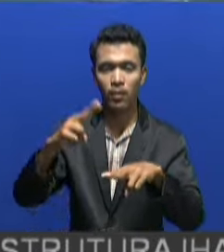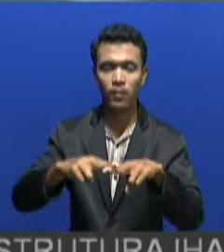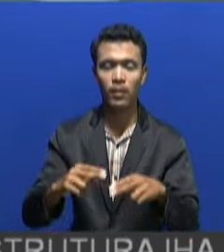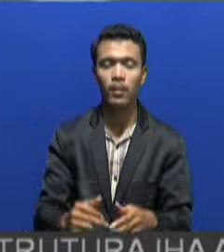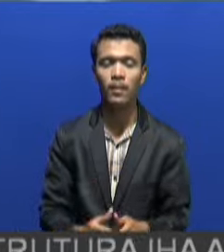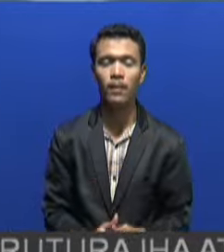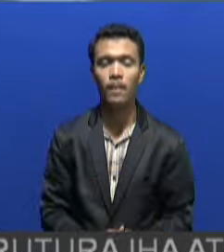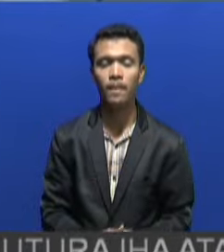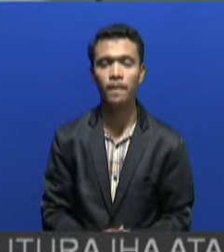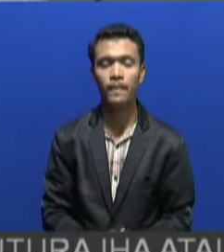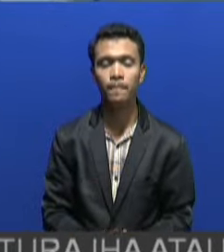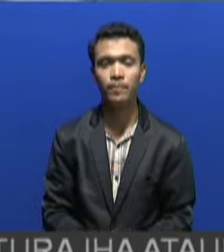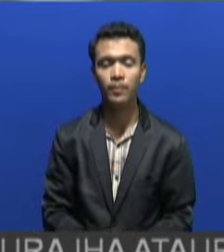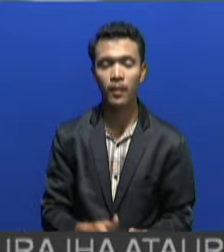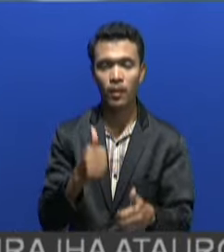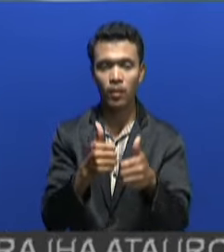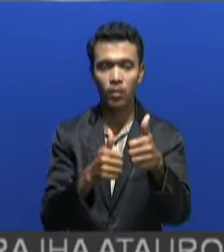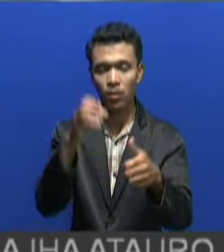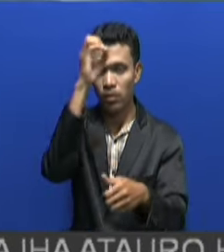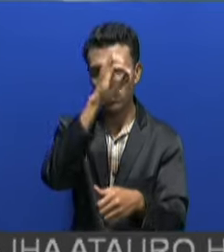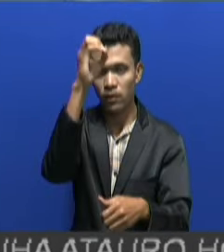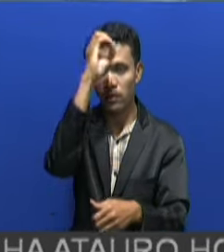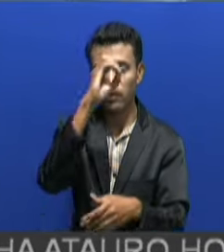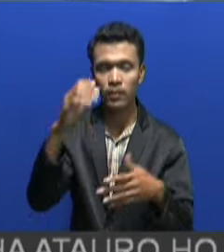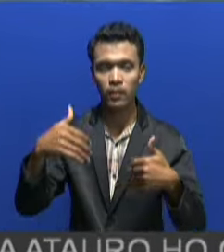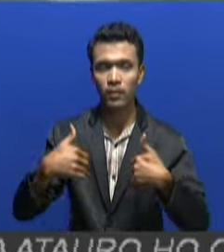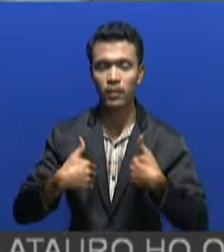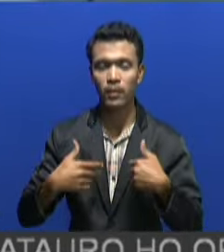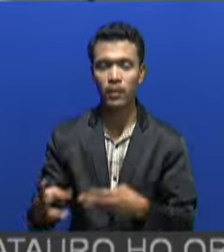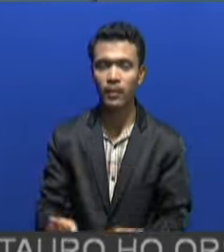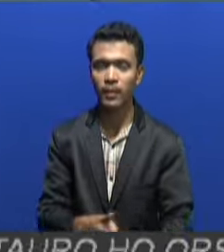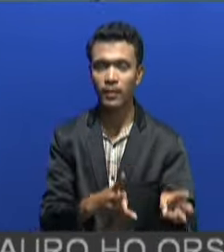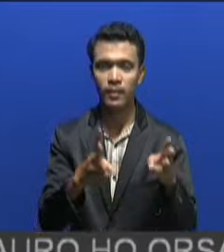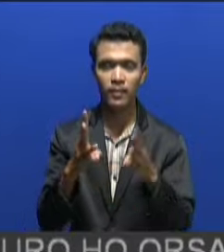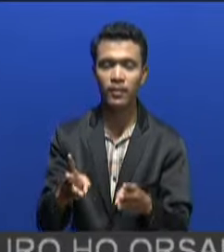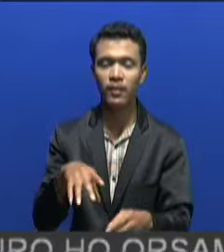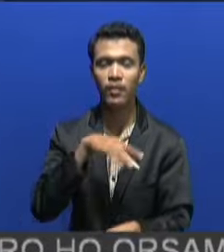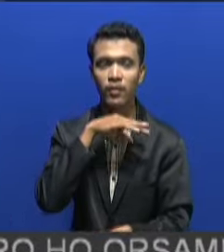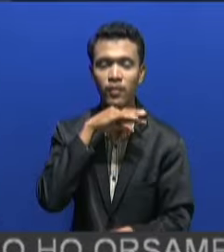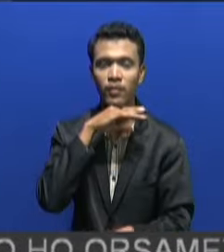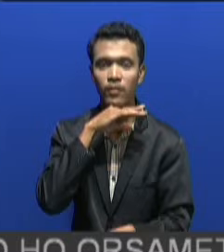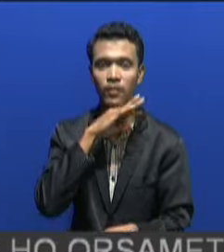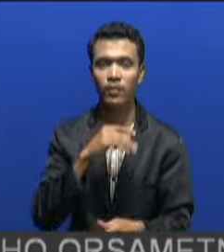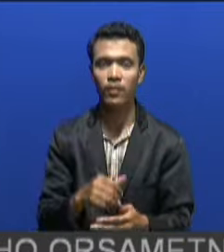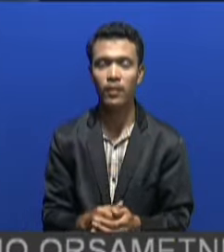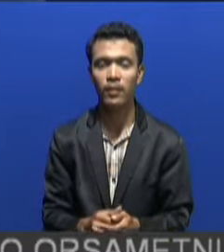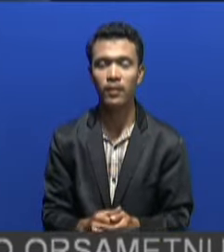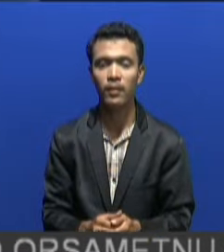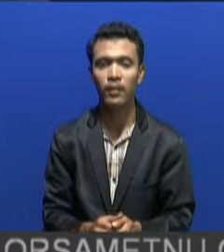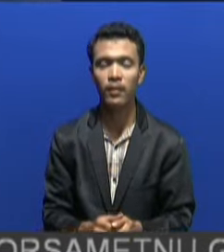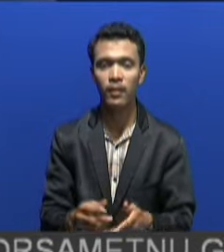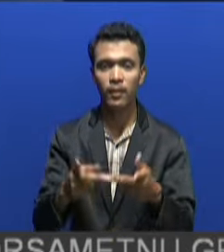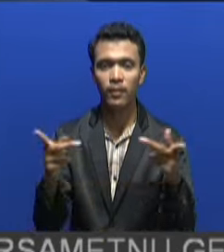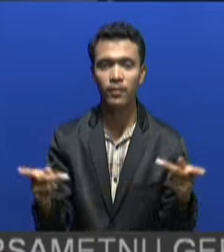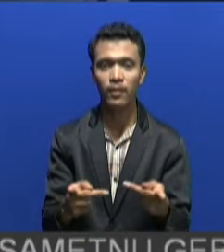lisu dunia sirne. I tur observasi waminian nota iha dalan ini sirne lisu barak maka seina fatin iha fatin